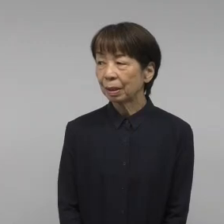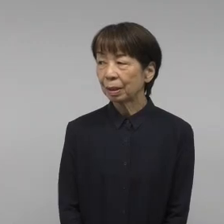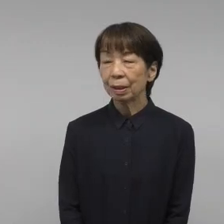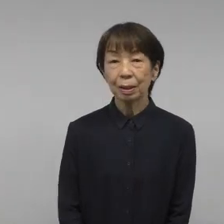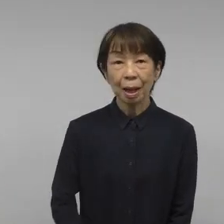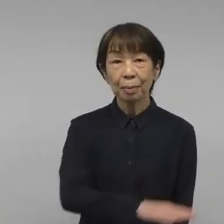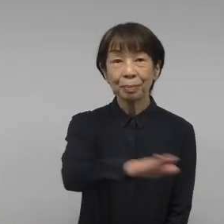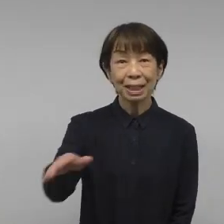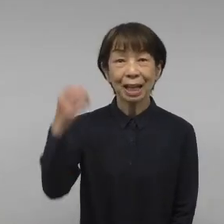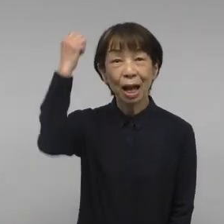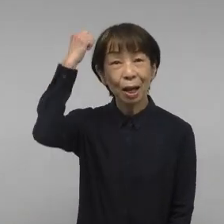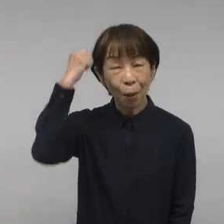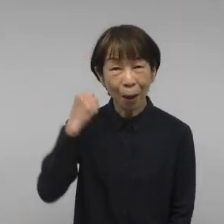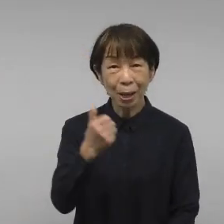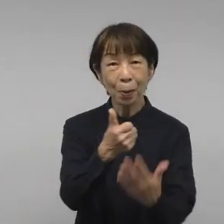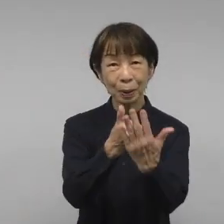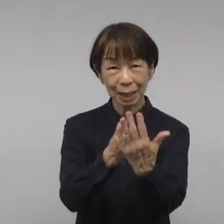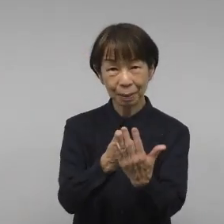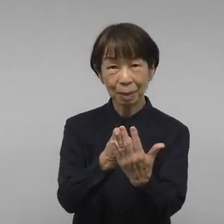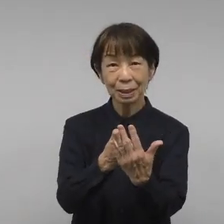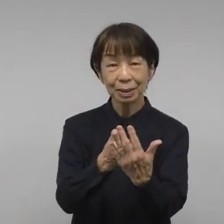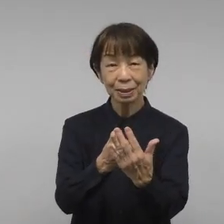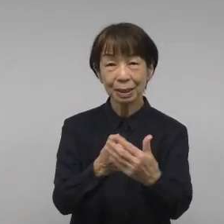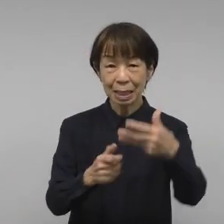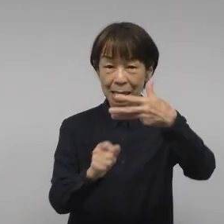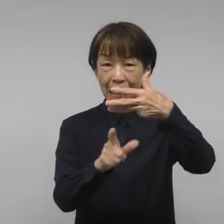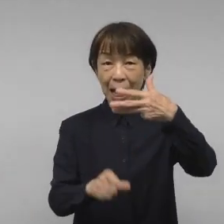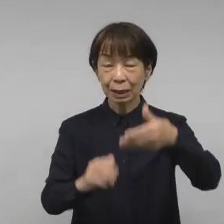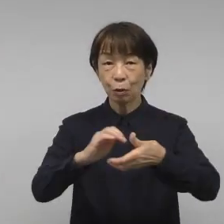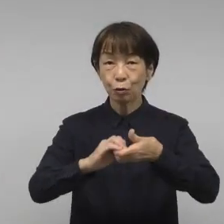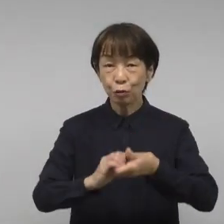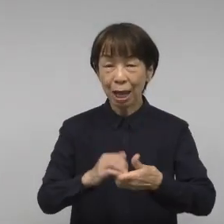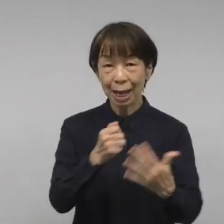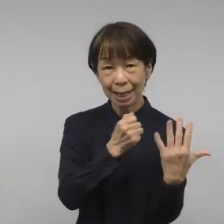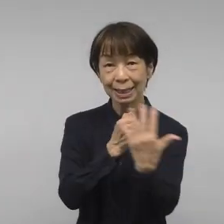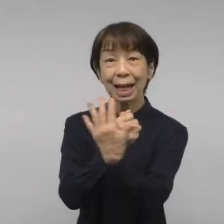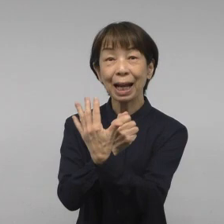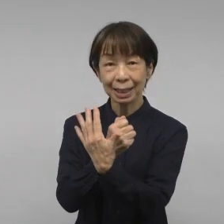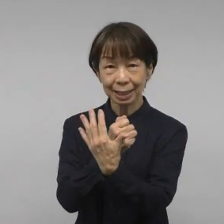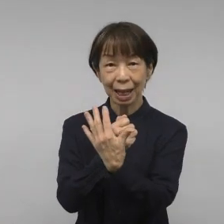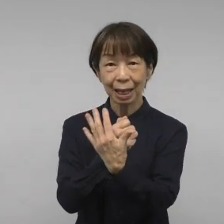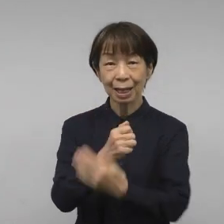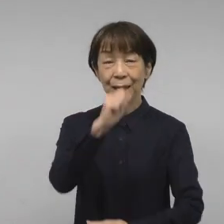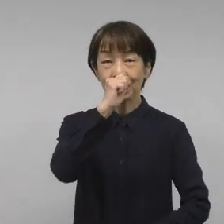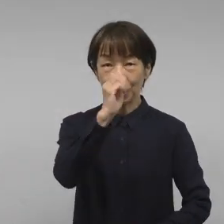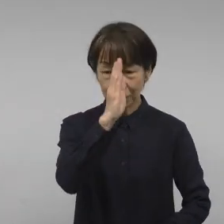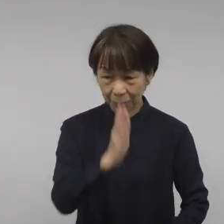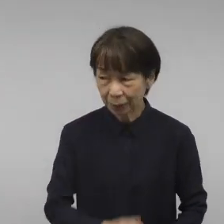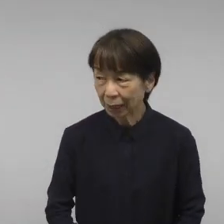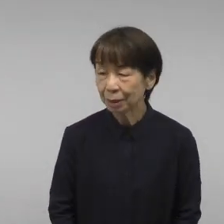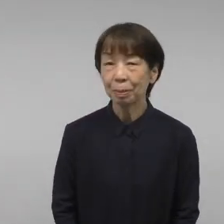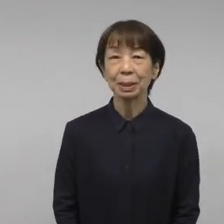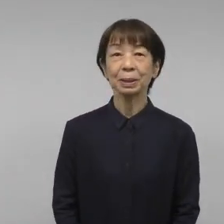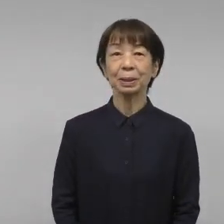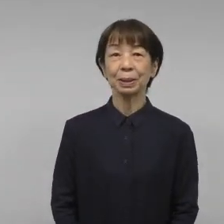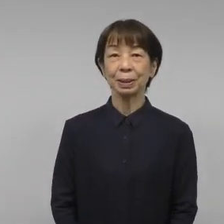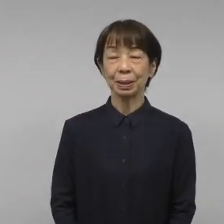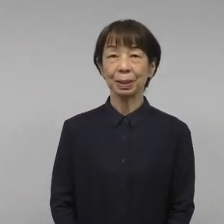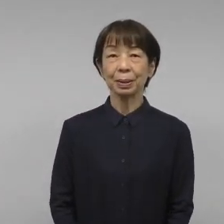はい、皆様おはようございます。8月の定例記者会見ということであります。どうぞよろしくお願い申し上げます